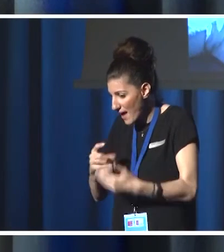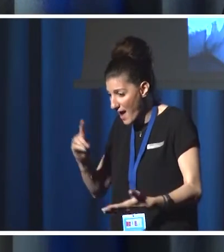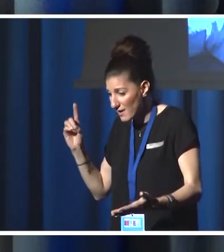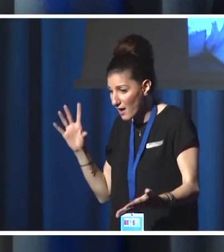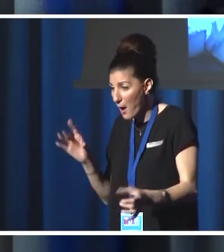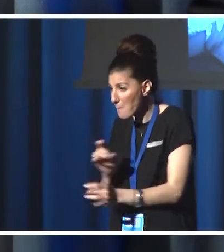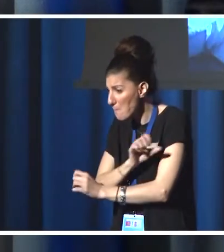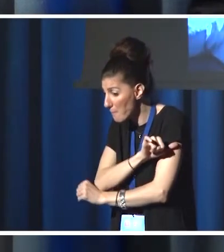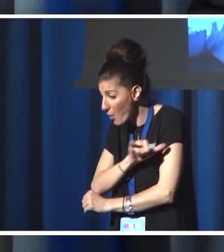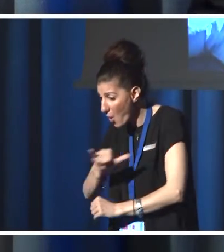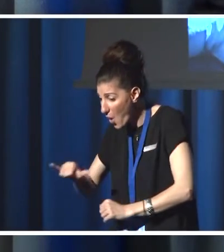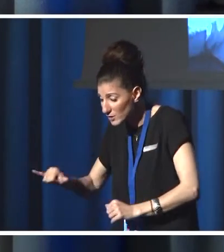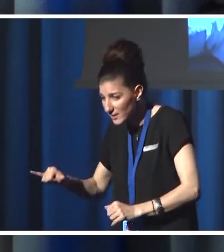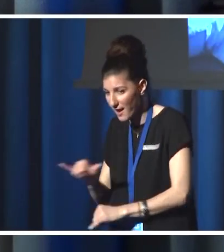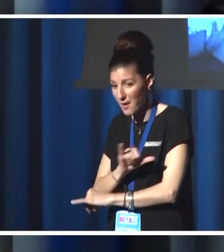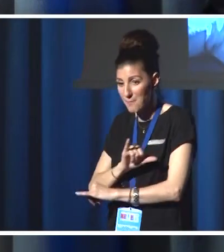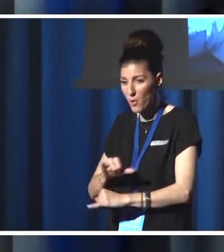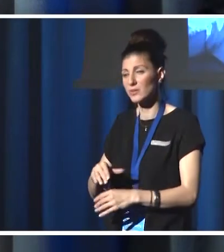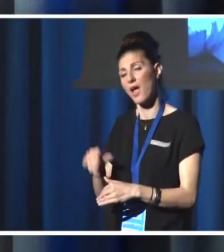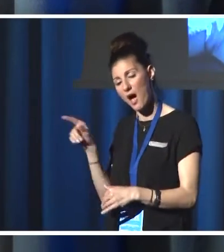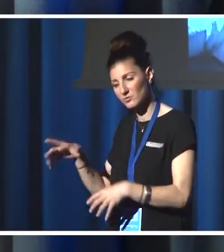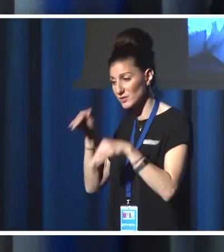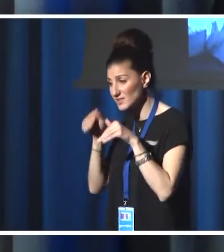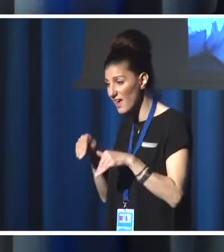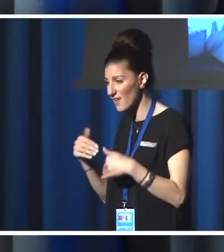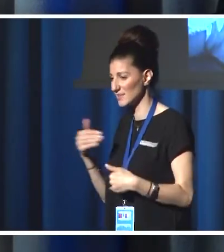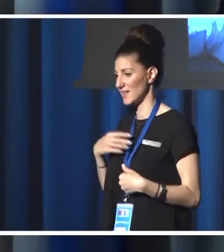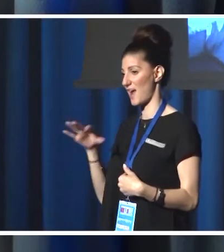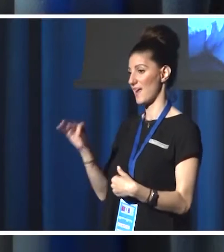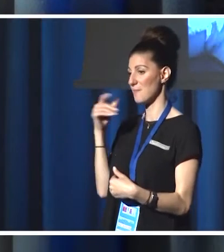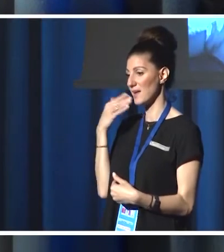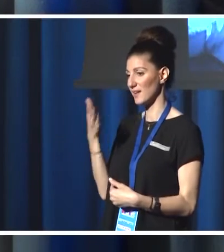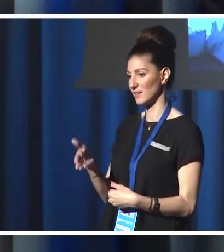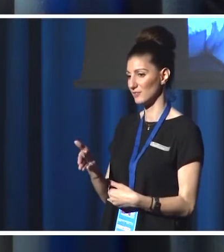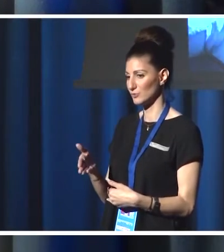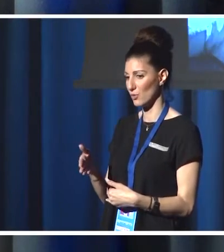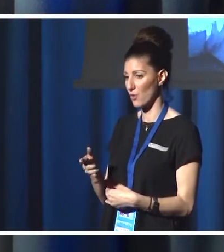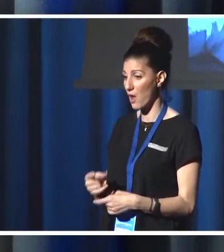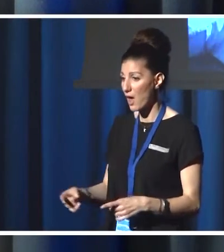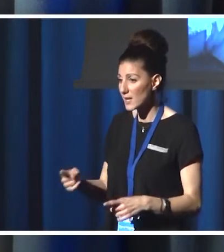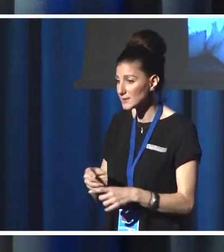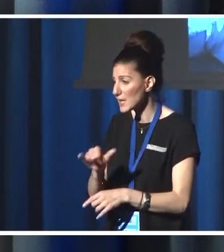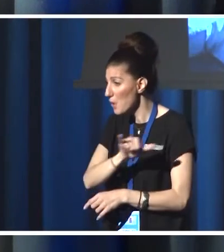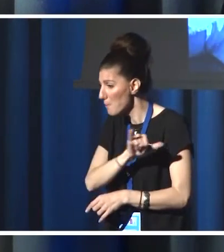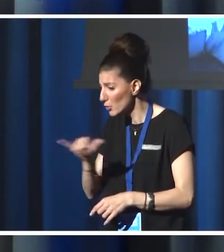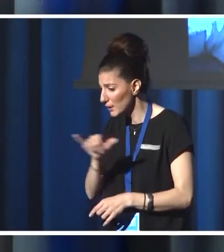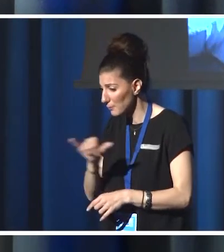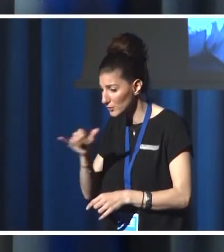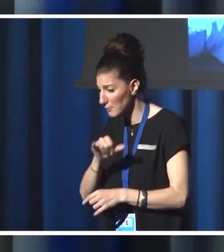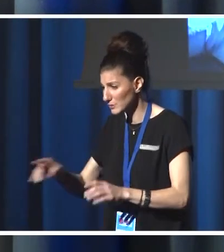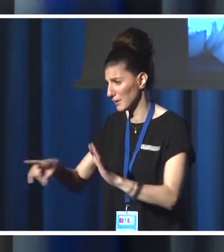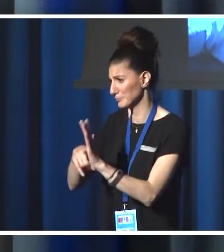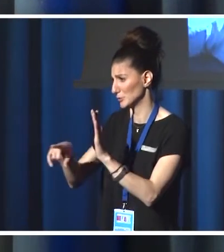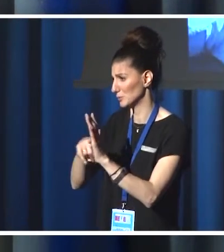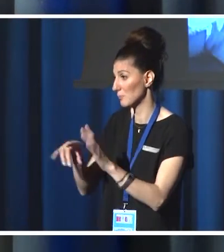το εμφάνισαν σεβάστηκαν τις επιλογές μου και δεν με επηρέασαν αρνητικά στο να κάνω αυτό που